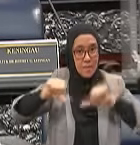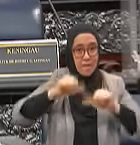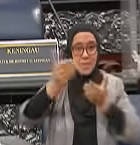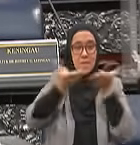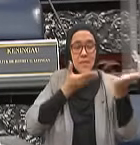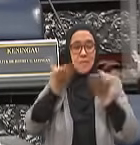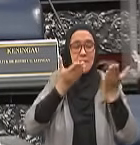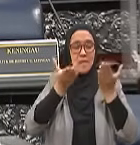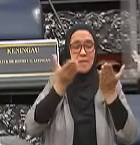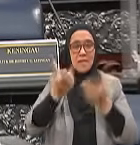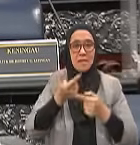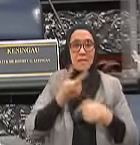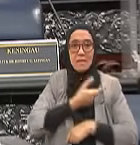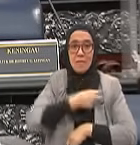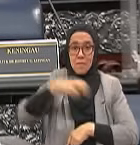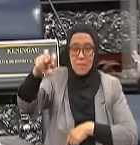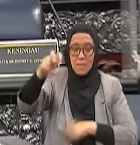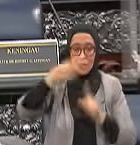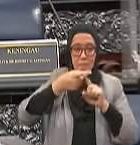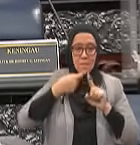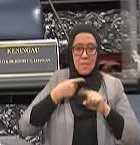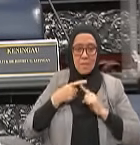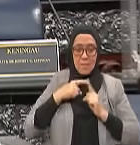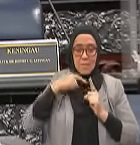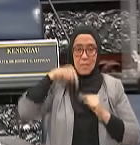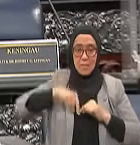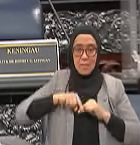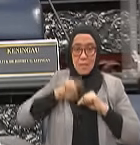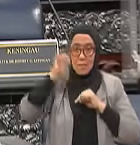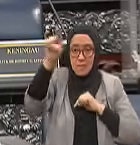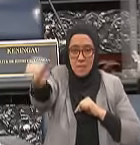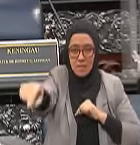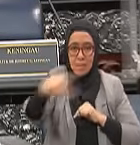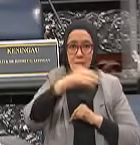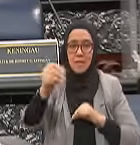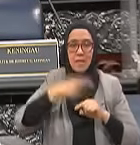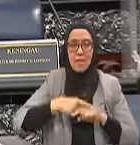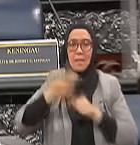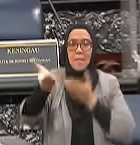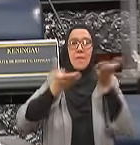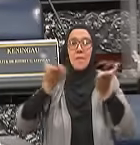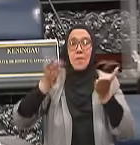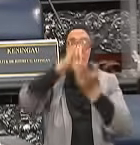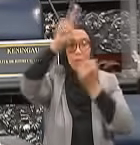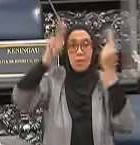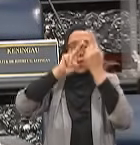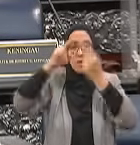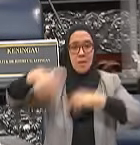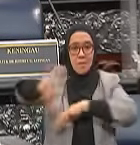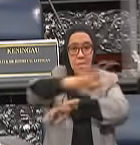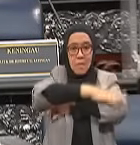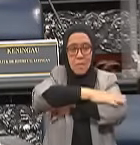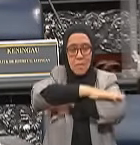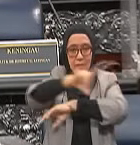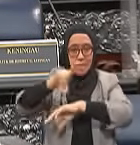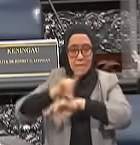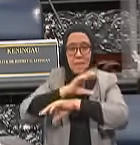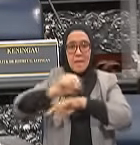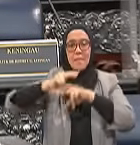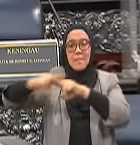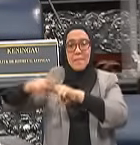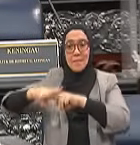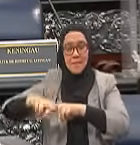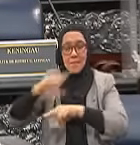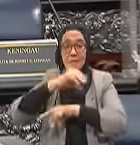kunjung ke hujung seperti pengangkutan udara laut darat dan kereta api pergudangan dan peringatan serta